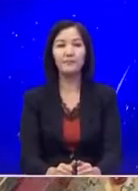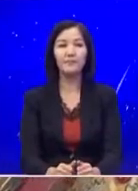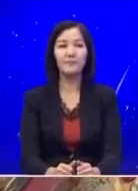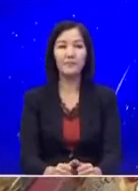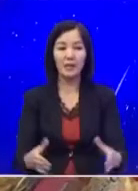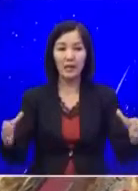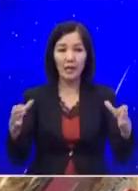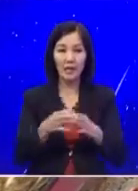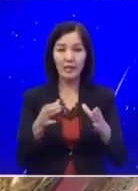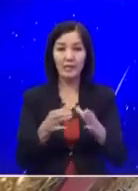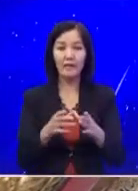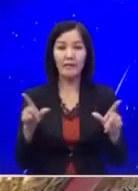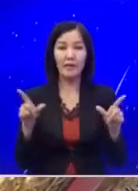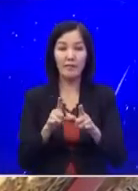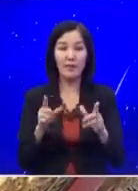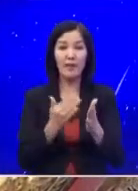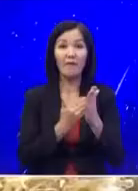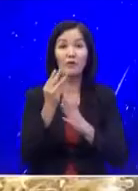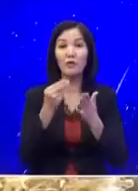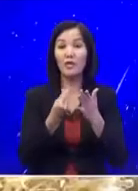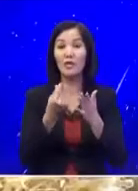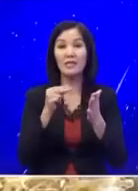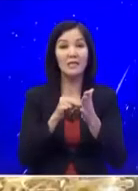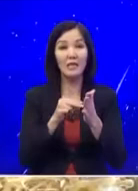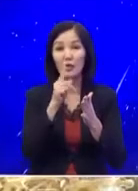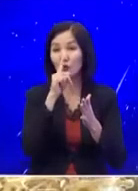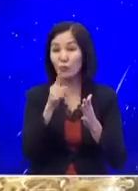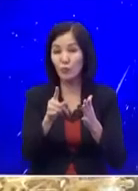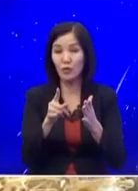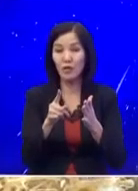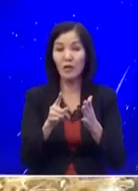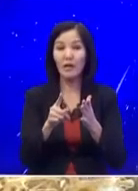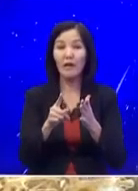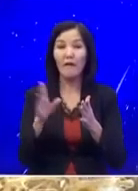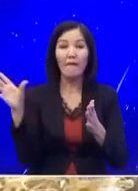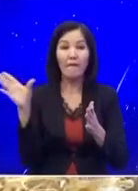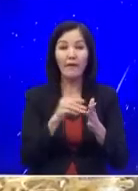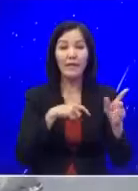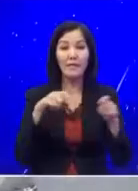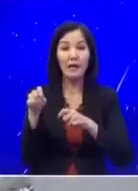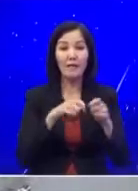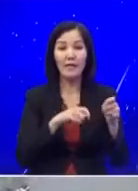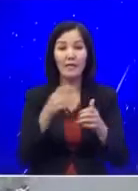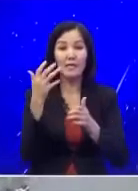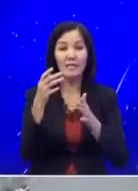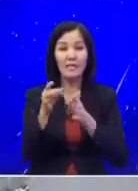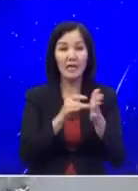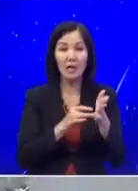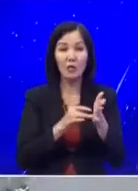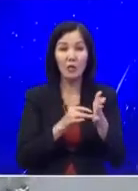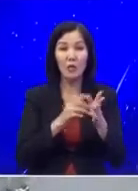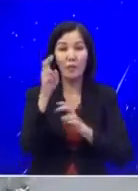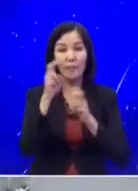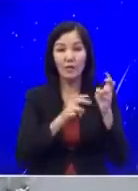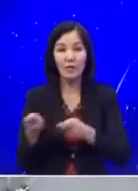коллектива компании «Больше не будет высоких цен». Именно на это он делает акцент. Весь товар напрямую от производителя. Такое